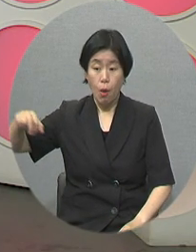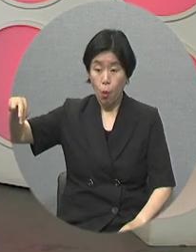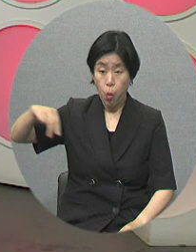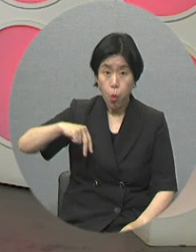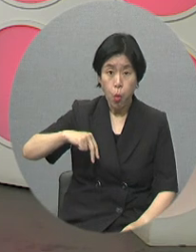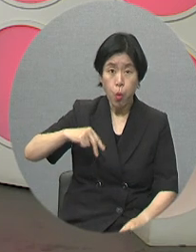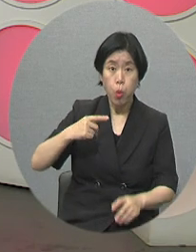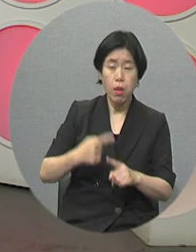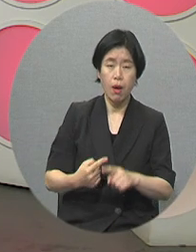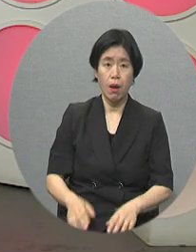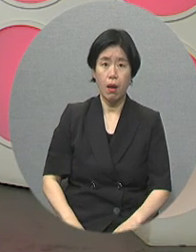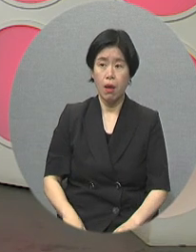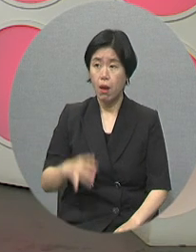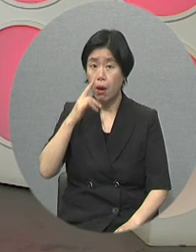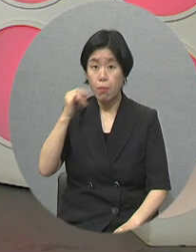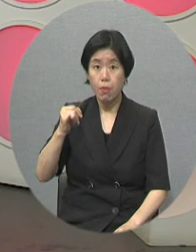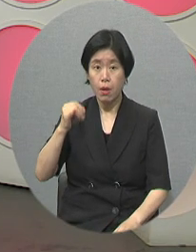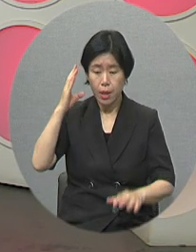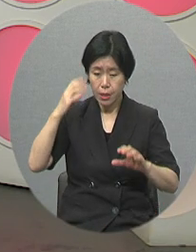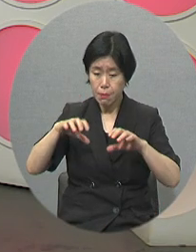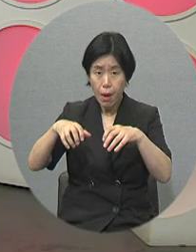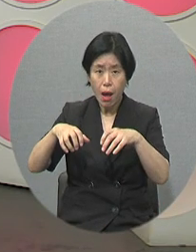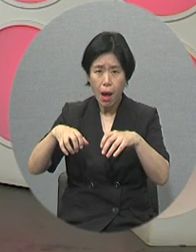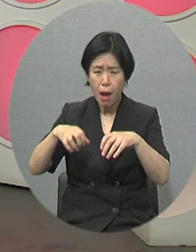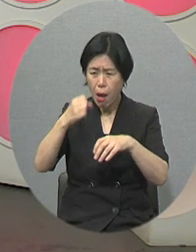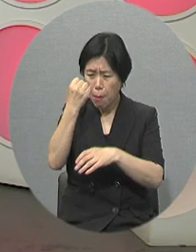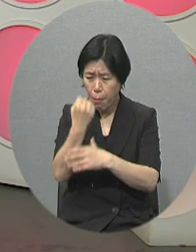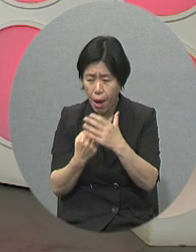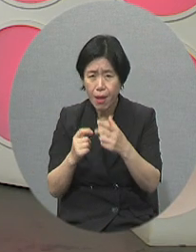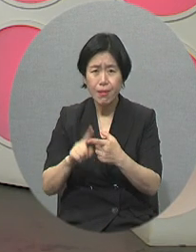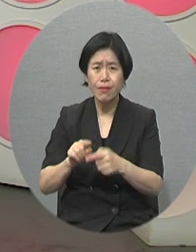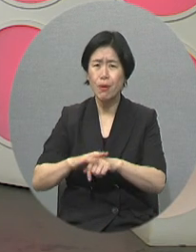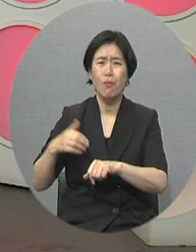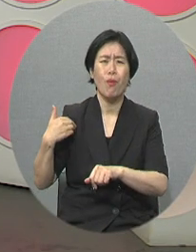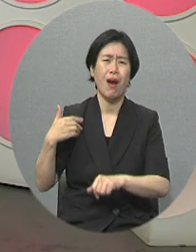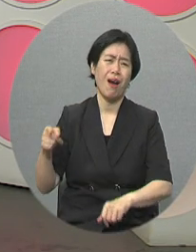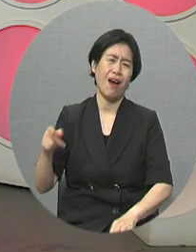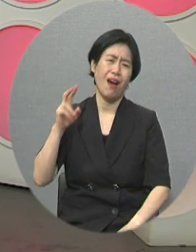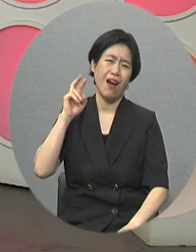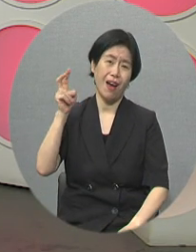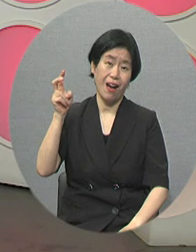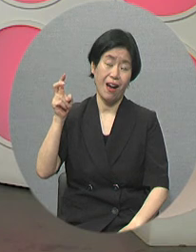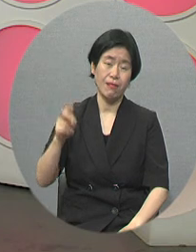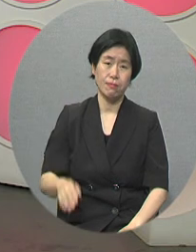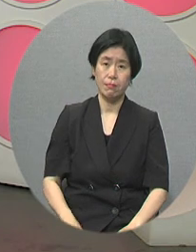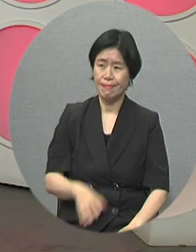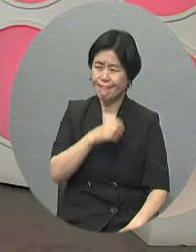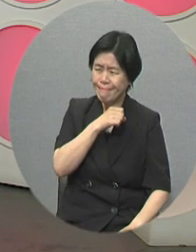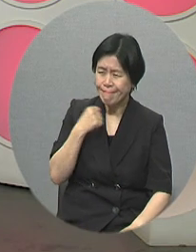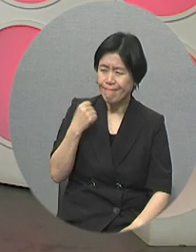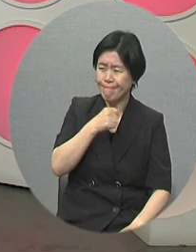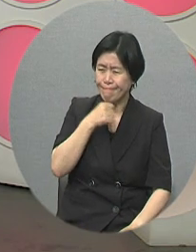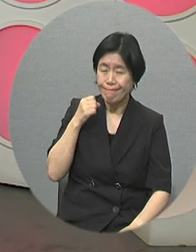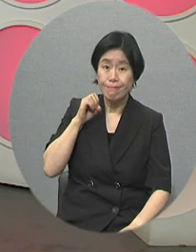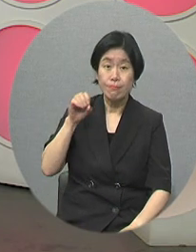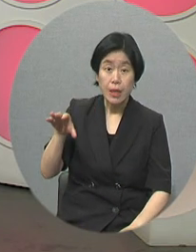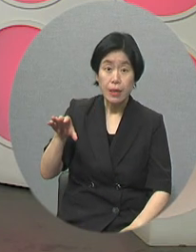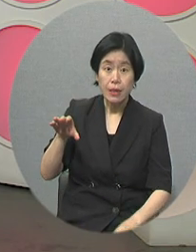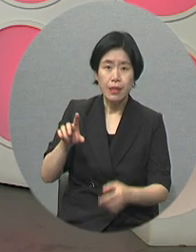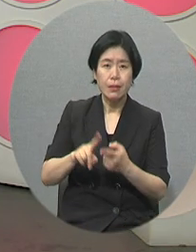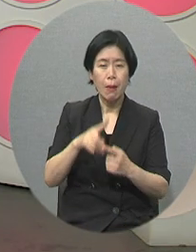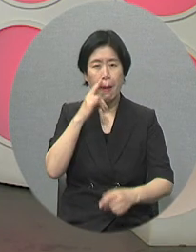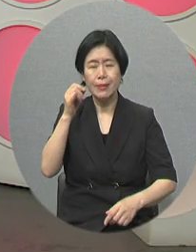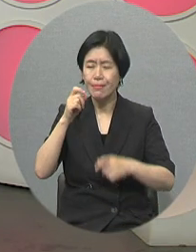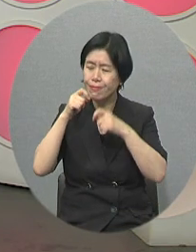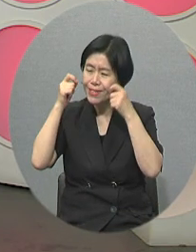모르시는지 어머니는 그저 맛있다고 말하는 저의 말에 환하게 웃으실 뿐이었습니다. 이후에